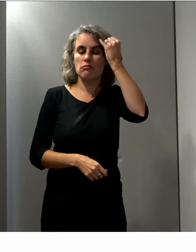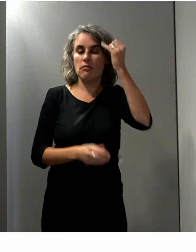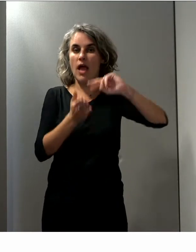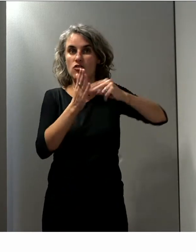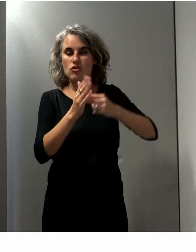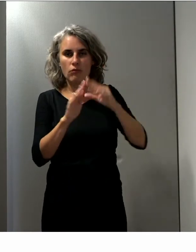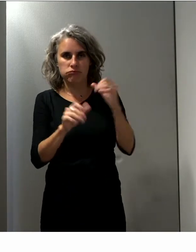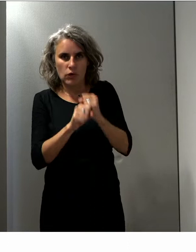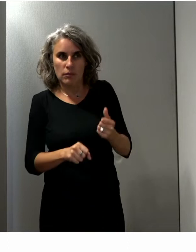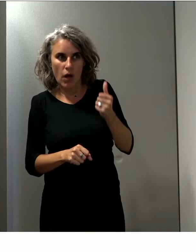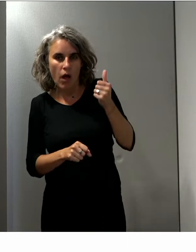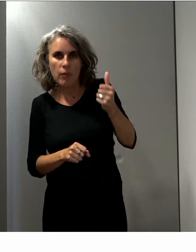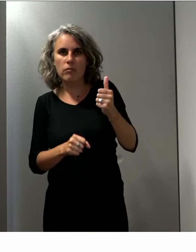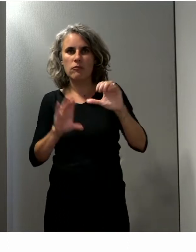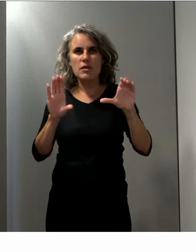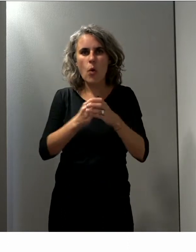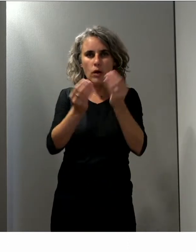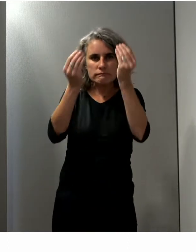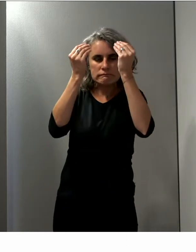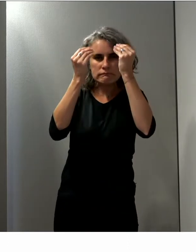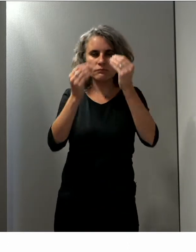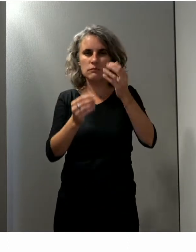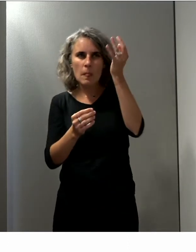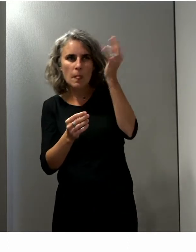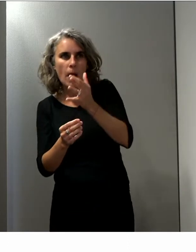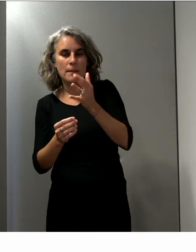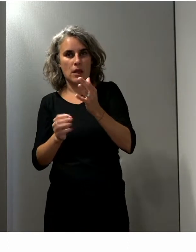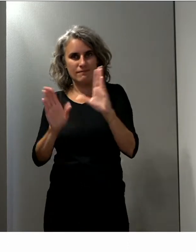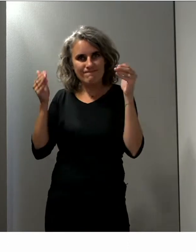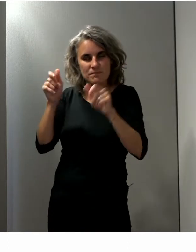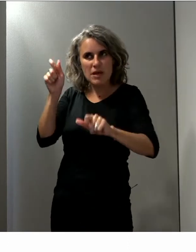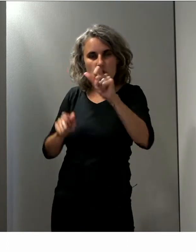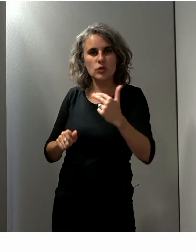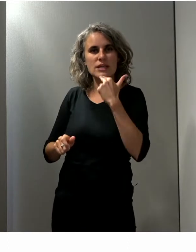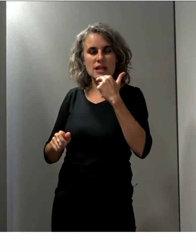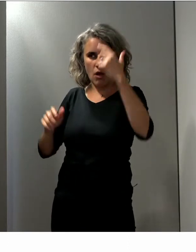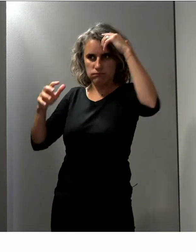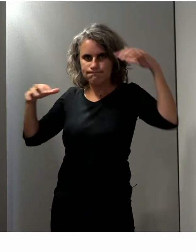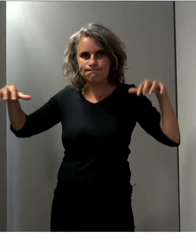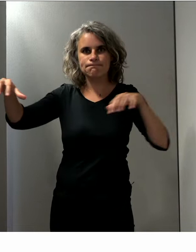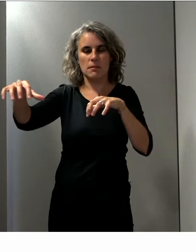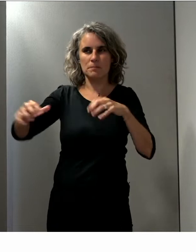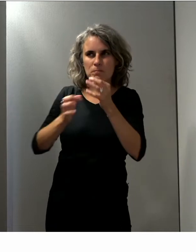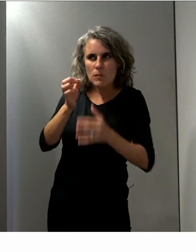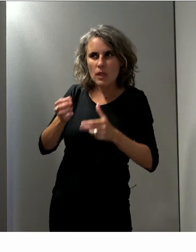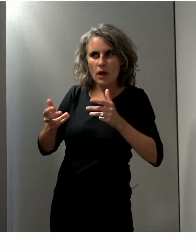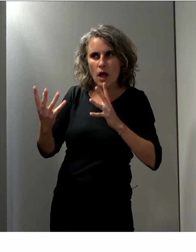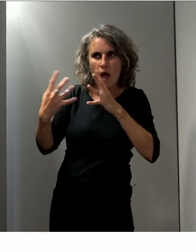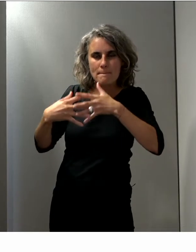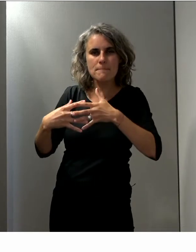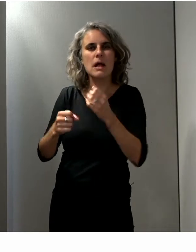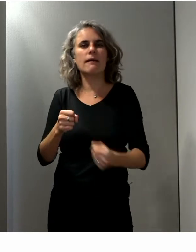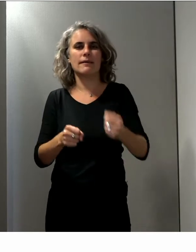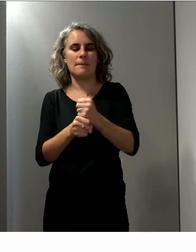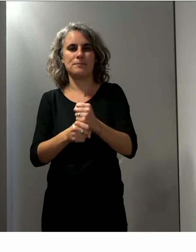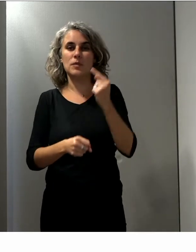une formation d'innovation centrée utilisateur, où l'idée, c'est de se mettre à la place de l'utilisateur pour développer des solutions. Et donc eux, leur